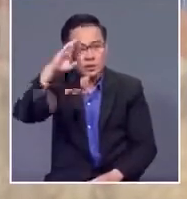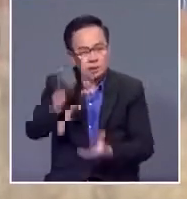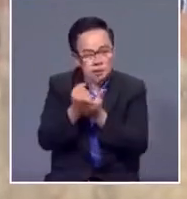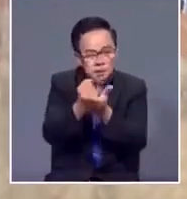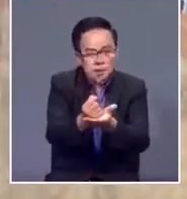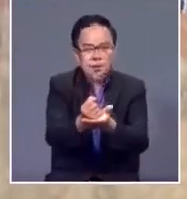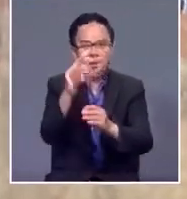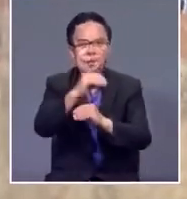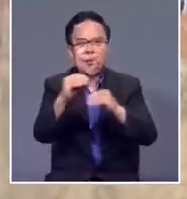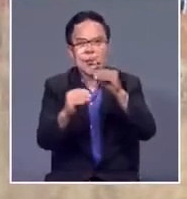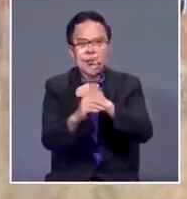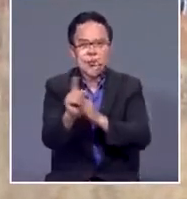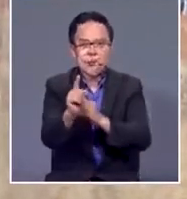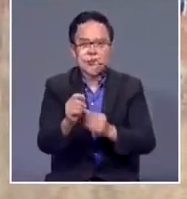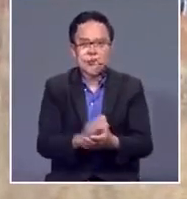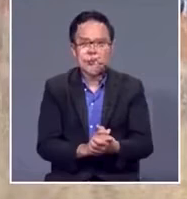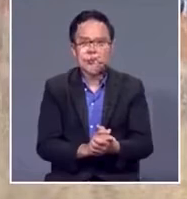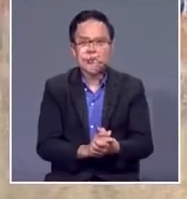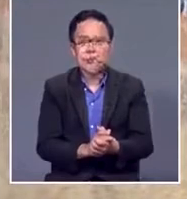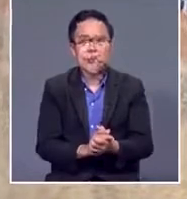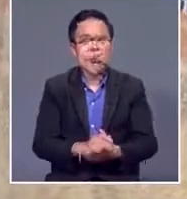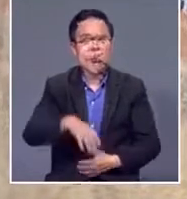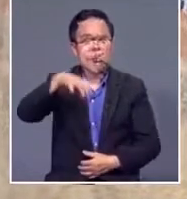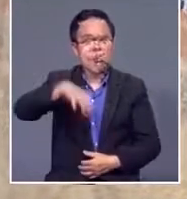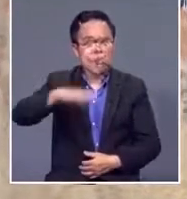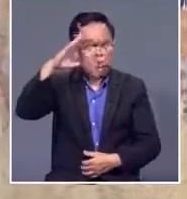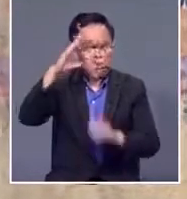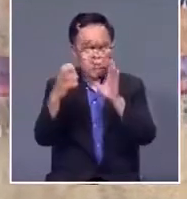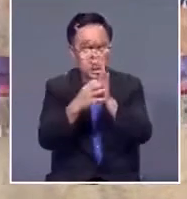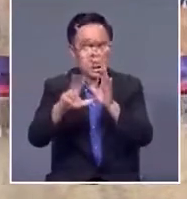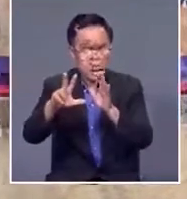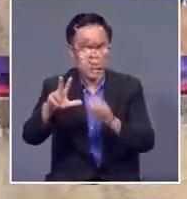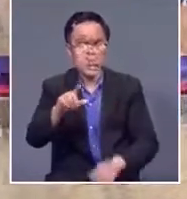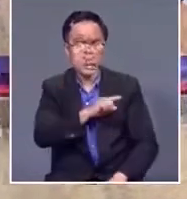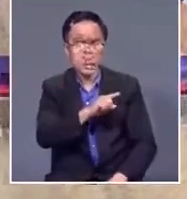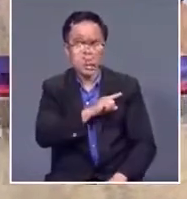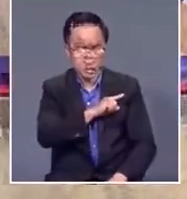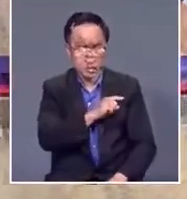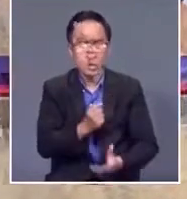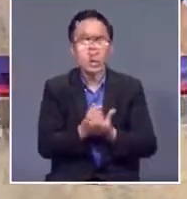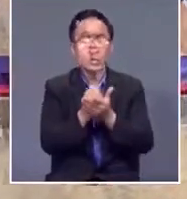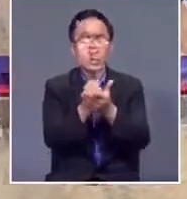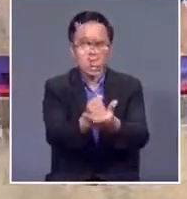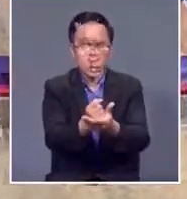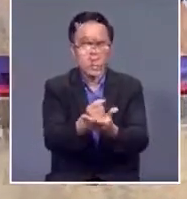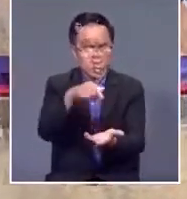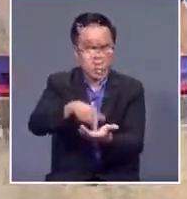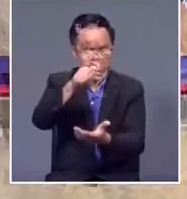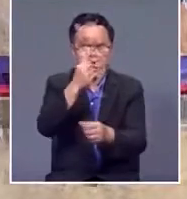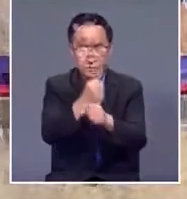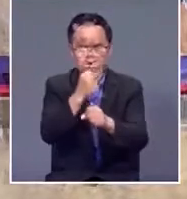ค่ะ ครับในส่วนของกองทัพภาคที่3นะครับก็จะเป็นหน่วยงานถือว่าเป็นหน่วยงานหลักที่เดียวกันนะครับในการดำเนินการตามโครง